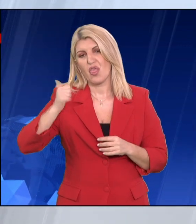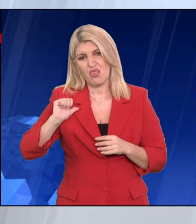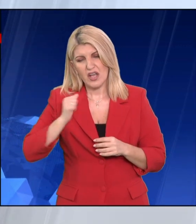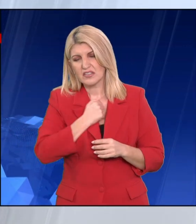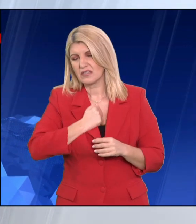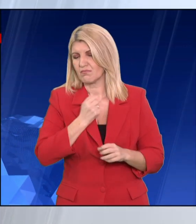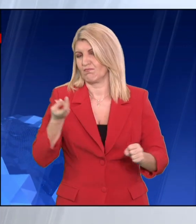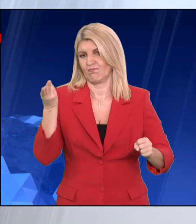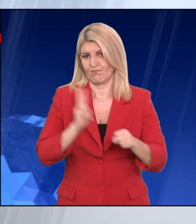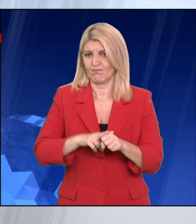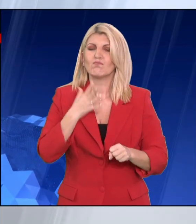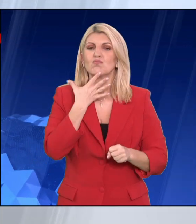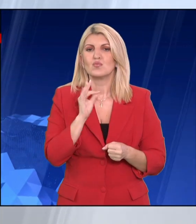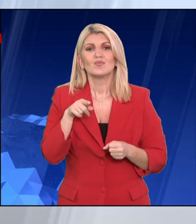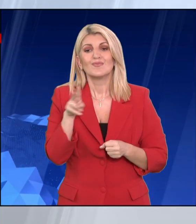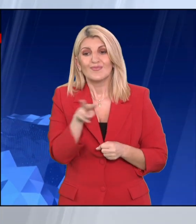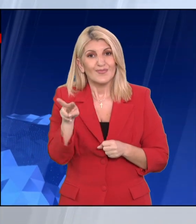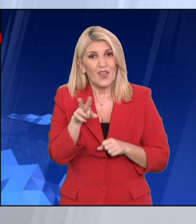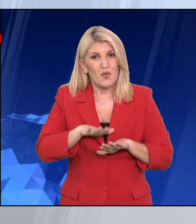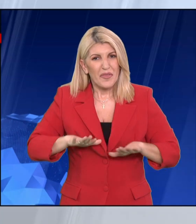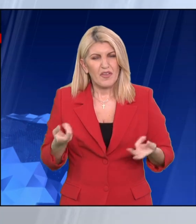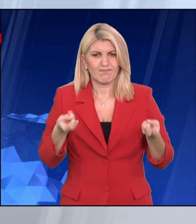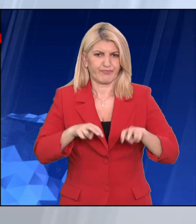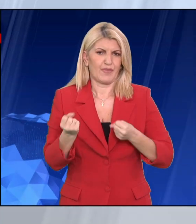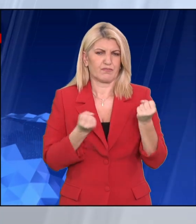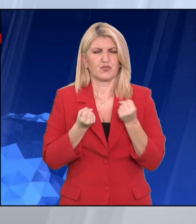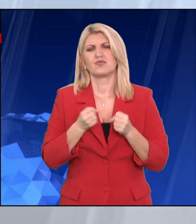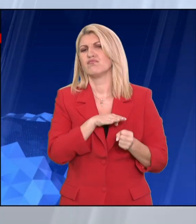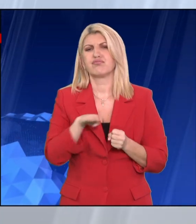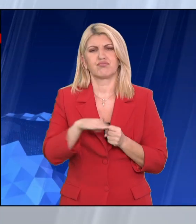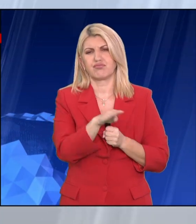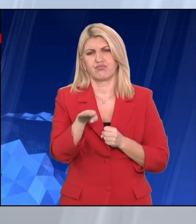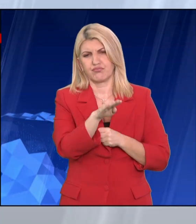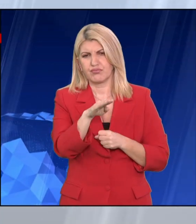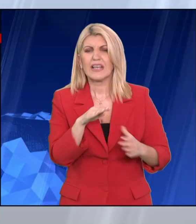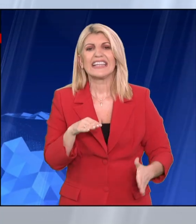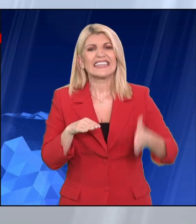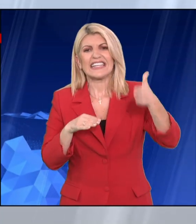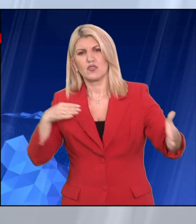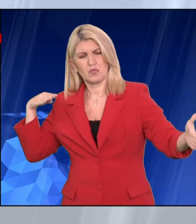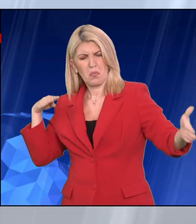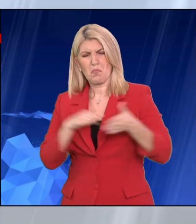επέβαιναν προσέκρουσε σε τσιμεντένιο τοιχείο, με αποτέλεσμα να βρουν ακαριαίο θάνατο.